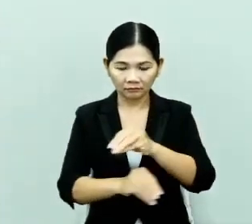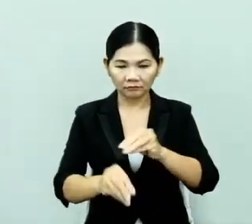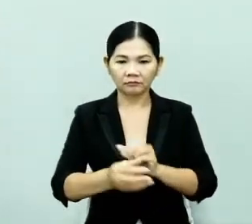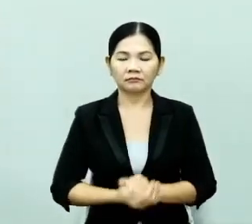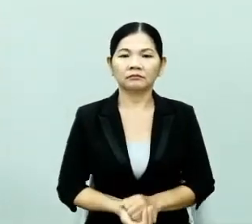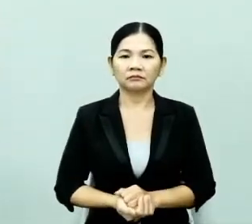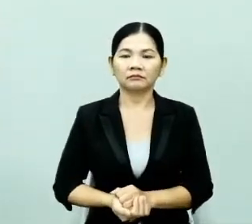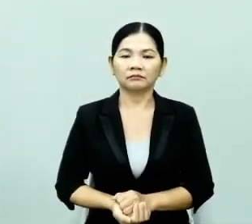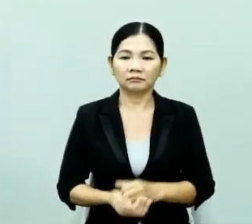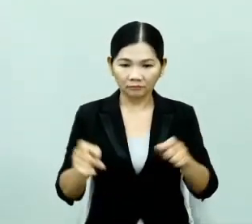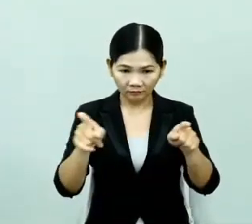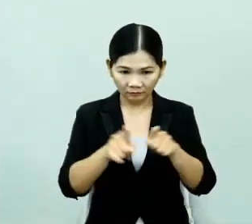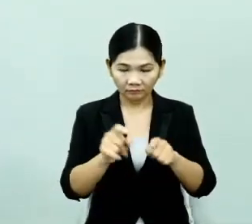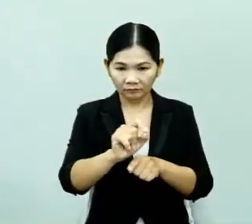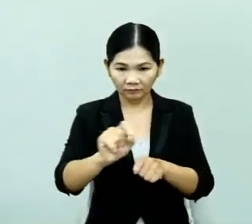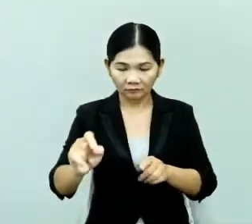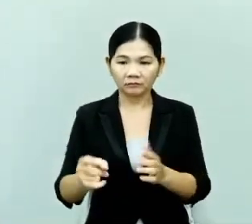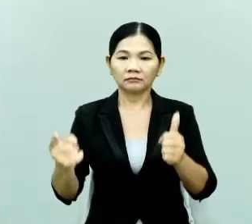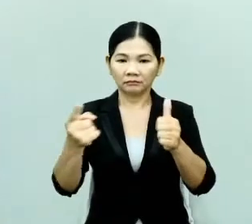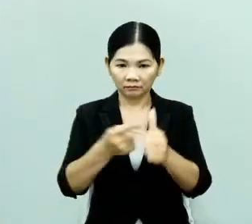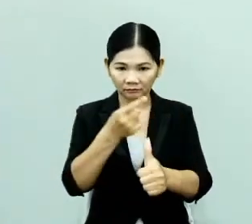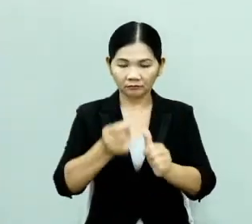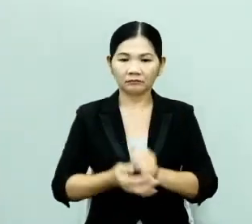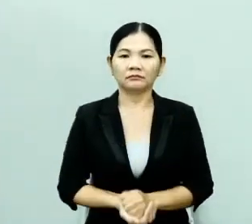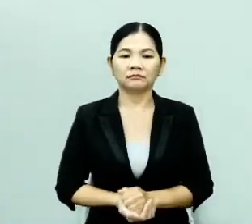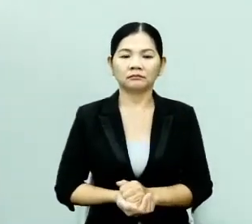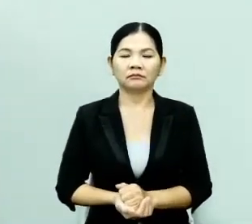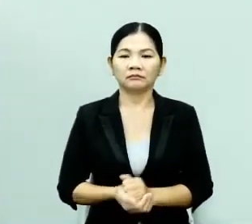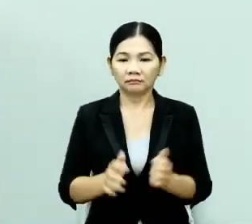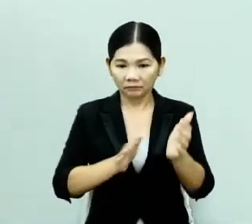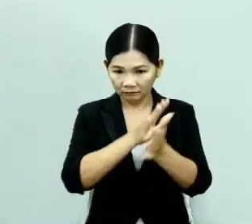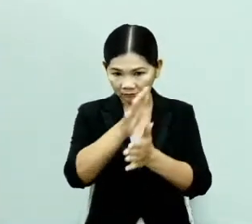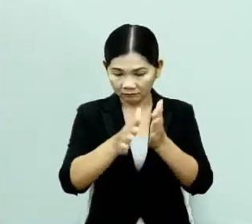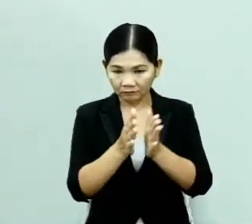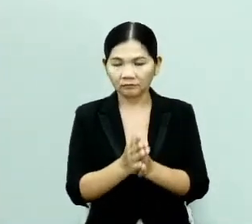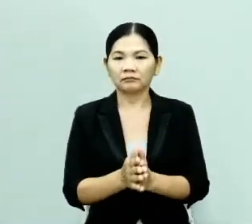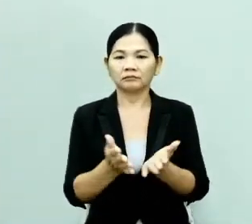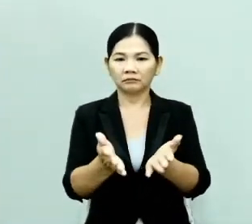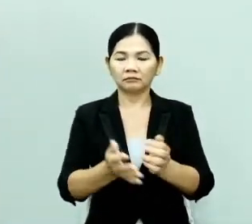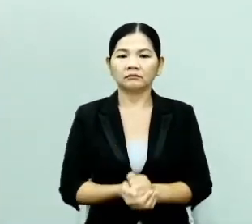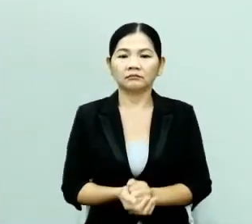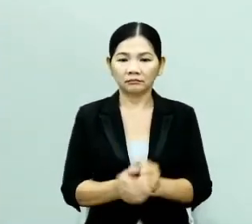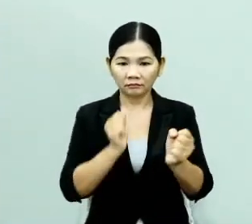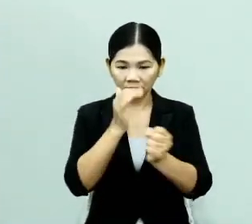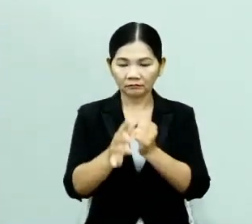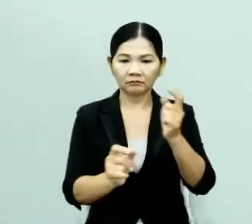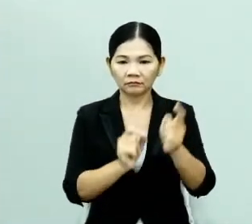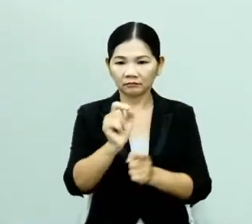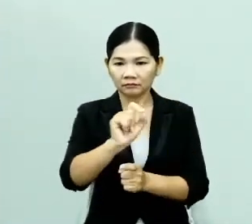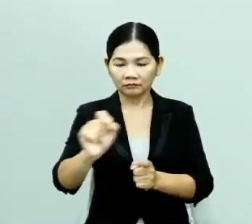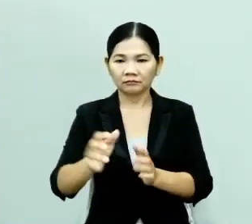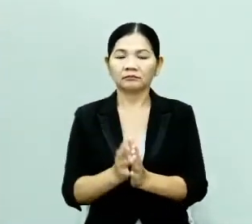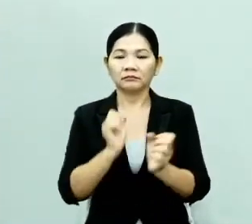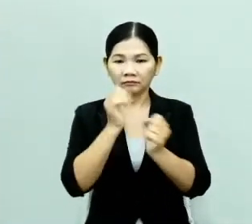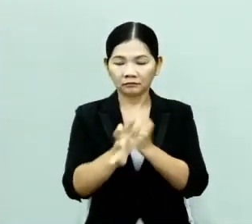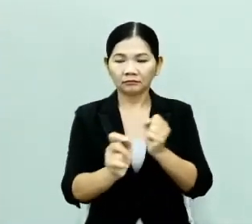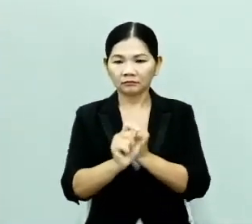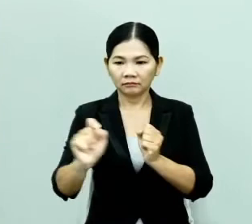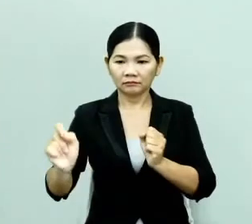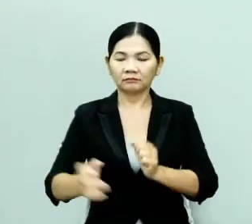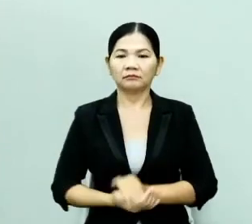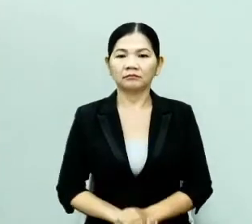នមានចលនាដោយអ្នកគ្រូសរសេរលើកដំបូងចាហើយយើងអានផងណាចាចាប់ផ្ដើមសរសេរចាប់ផ្ដើម